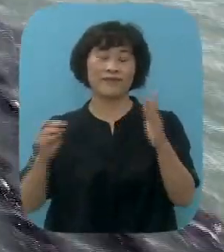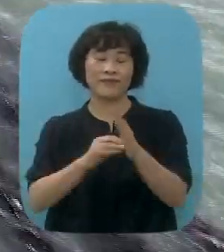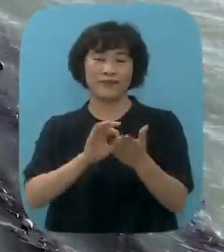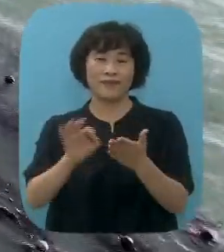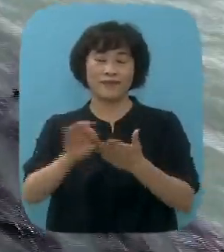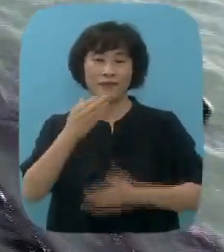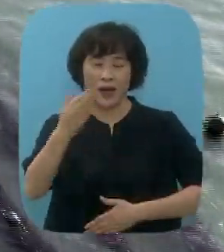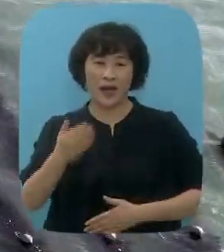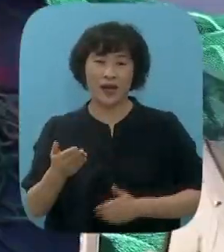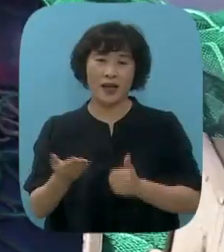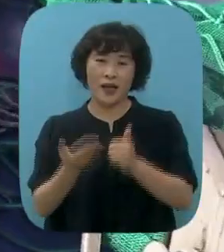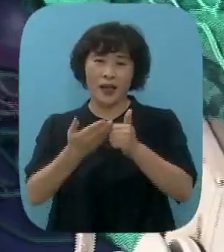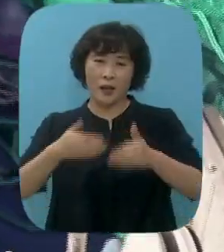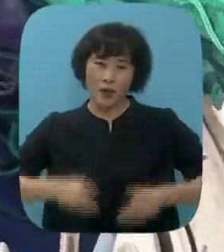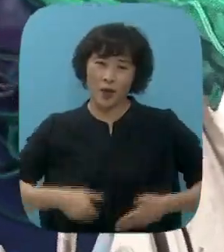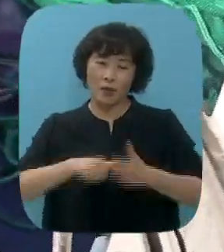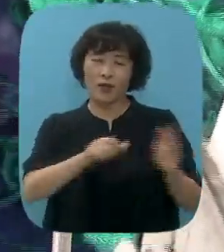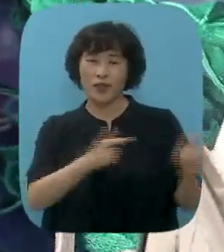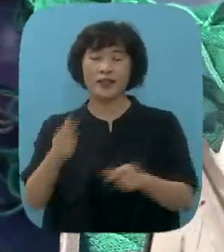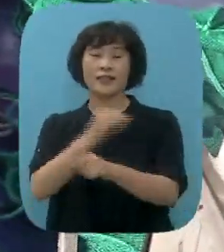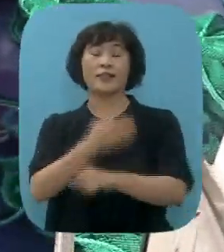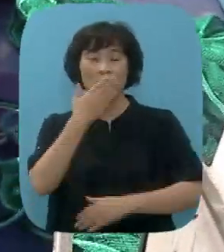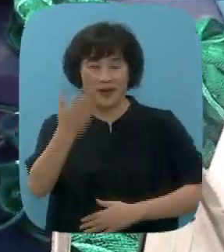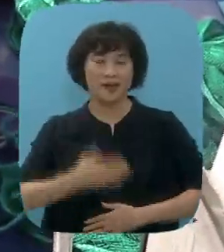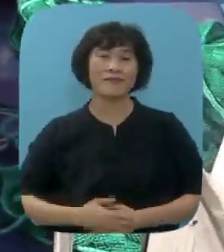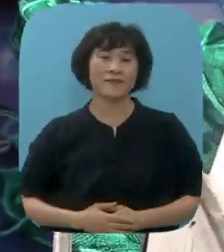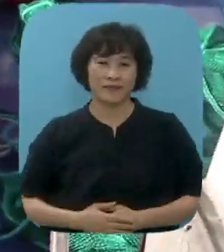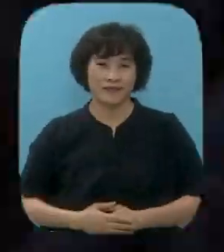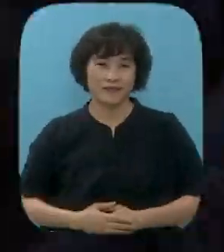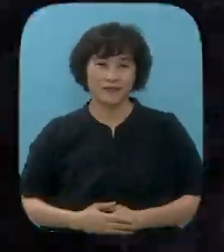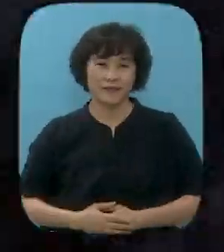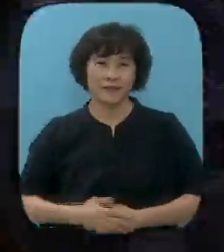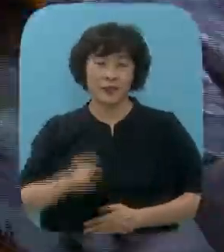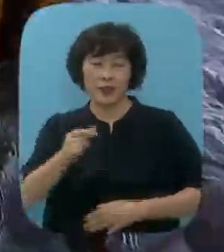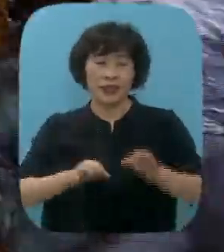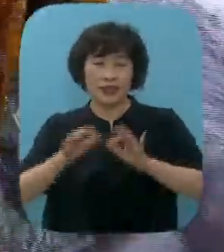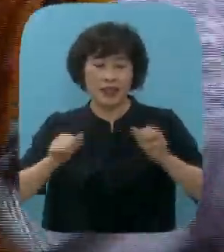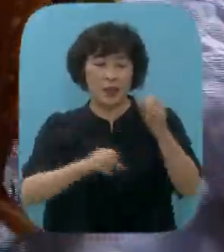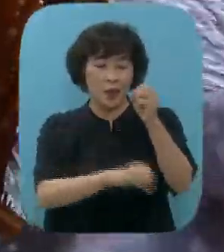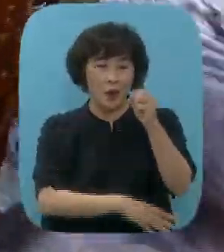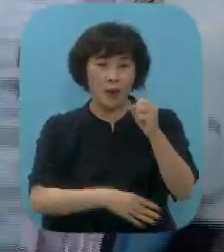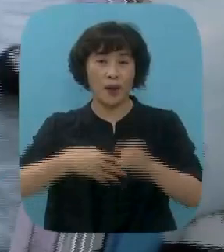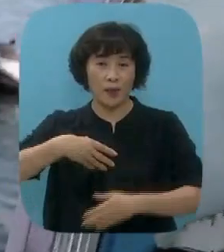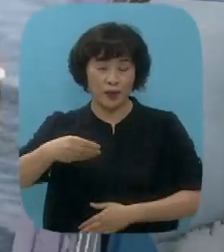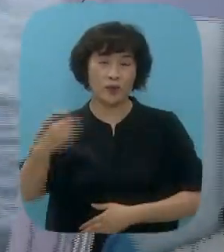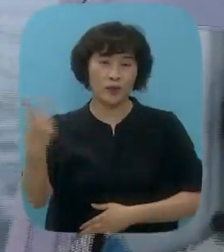가능하며 양식시설과 생활에 필요한 물품을 구매할 수 있습니다. 소상공인 버팀목 자금